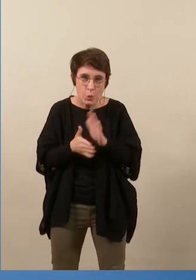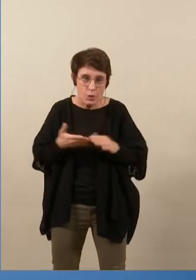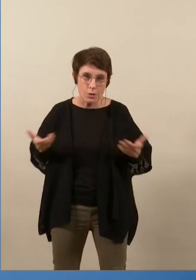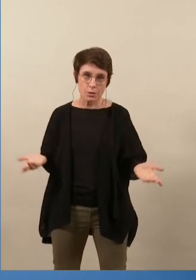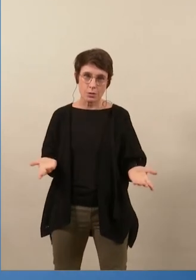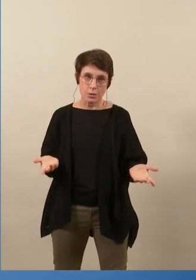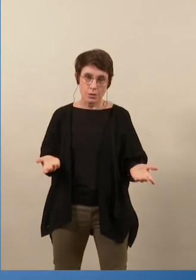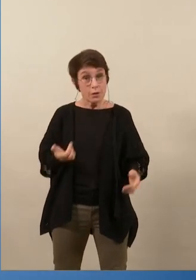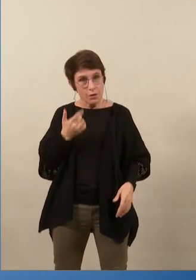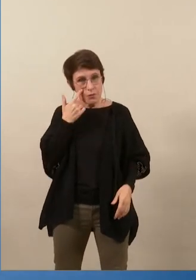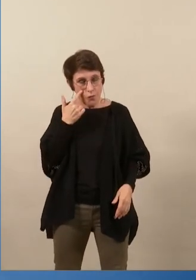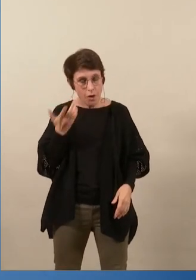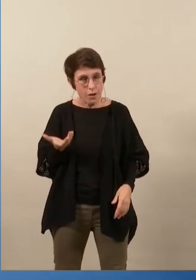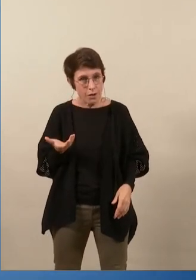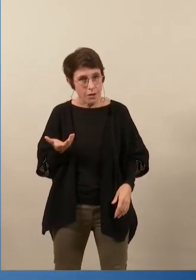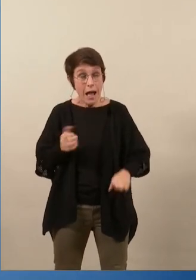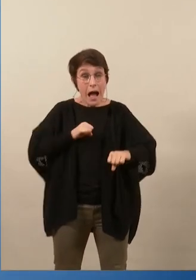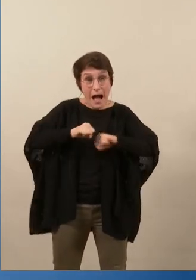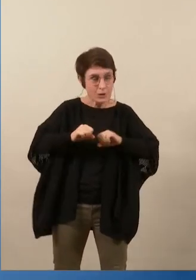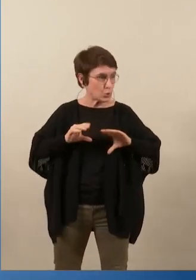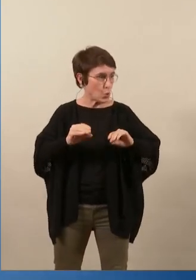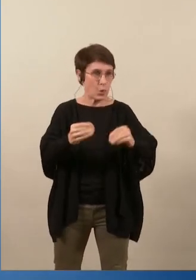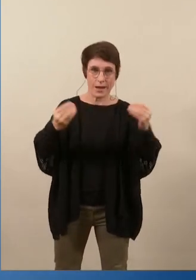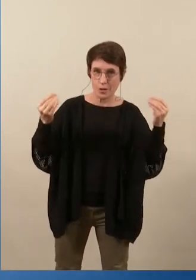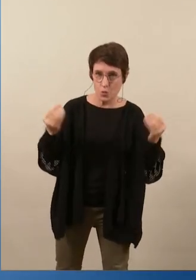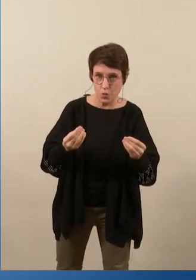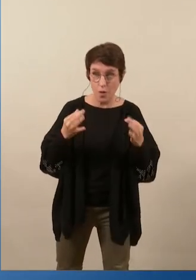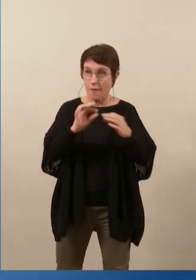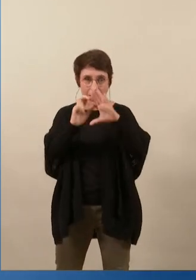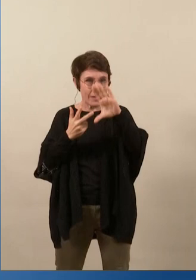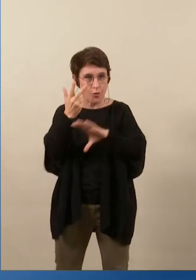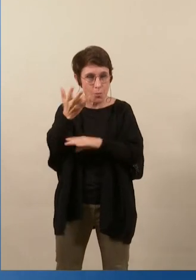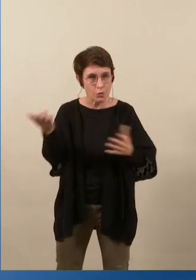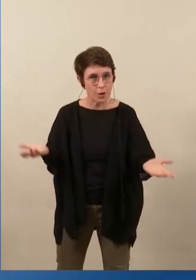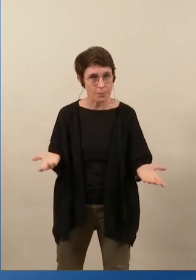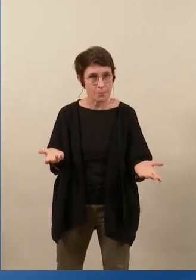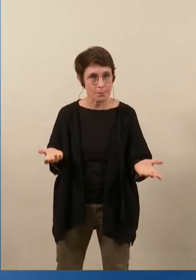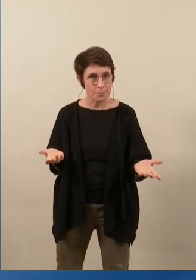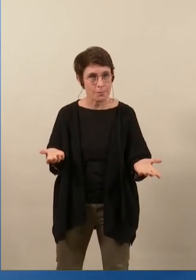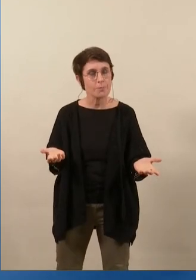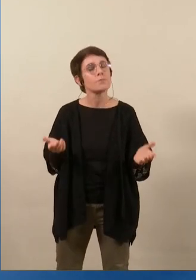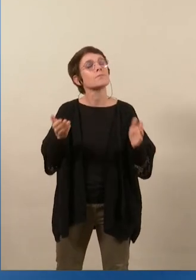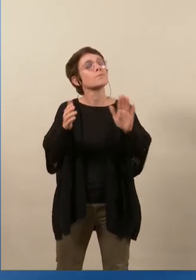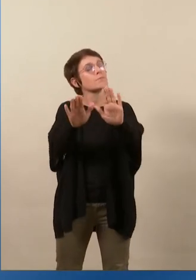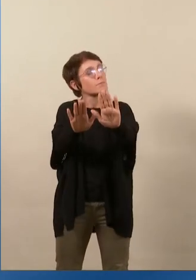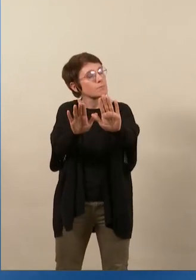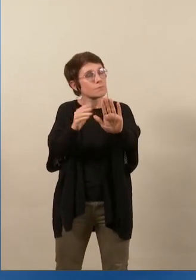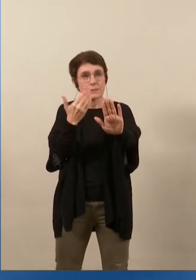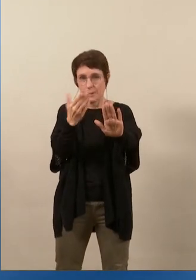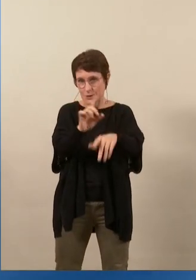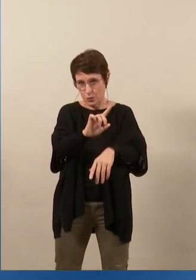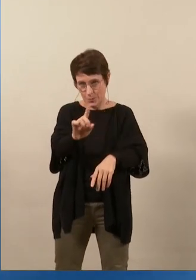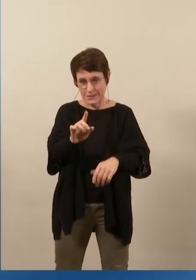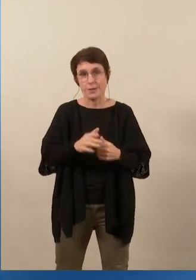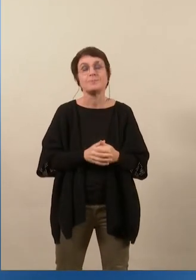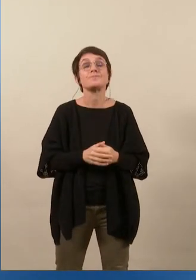l'importance des actes et des actions concrètes pour le développement durable ceci dit ce n'est pas ça je prends sur